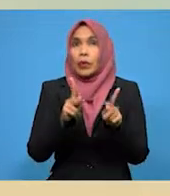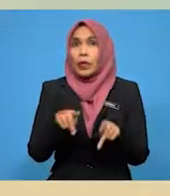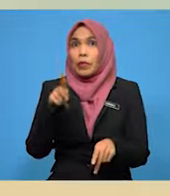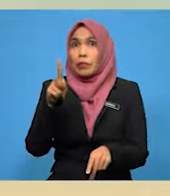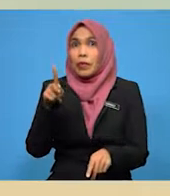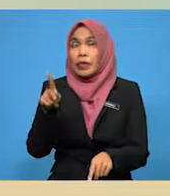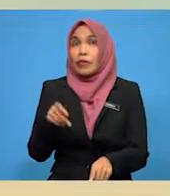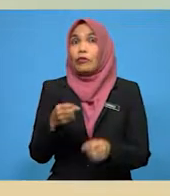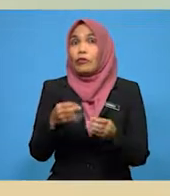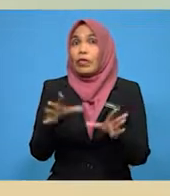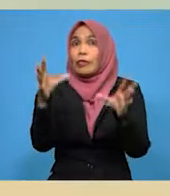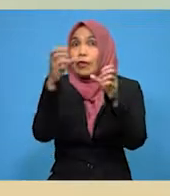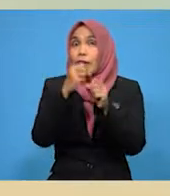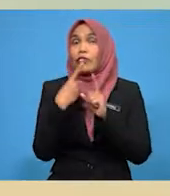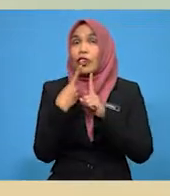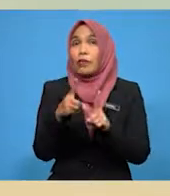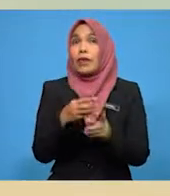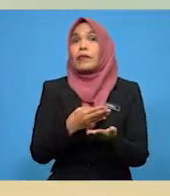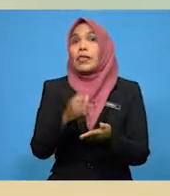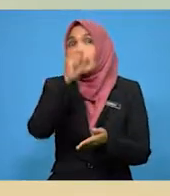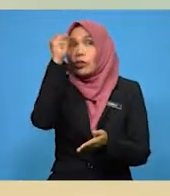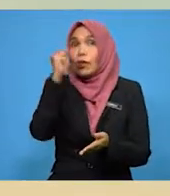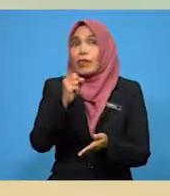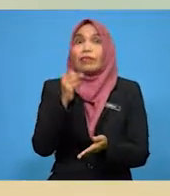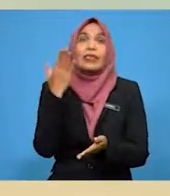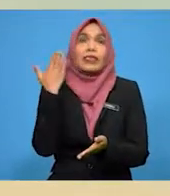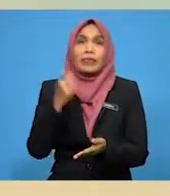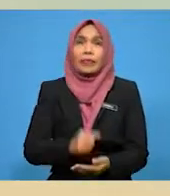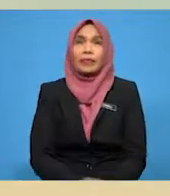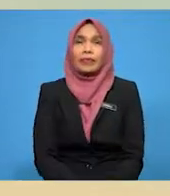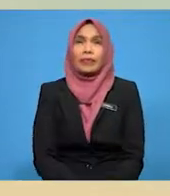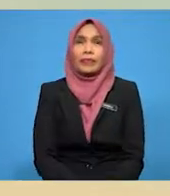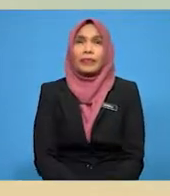Pasti para pelajar sudah mendapat jawapan bagi soalan yang saya berikan tadi.